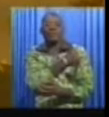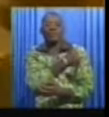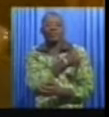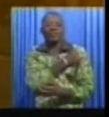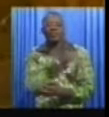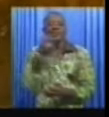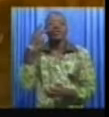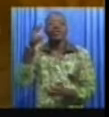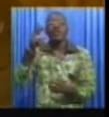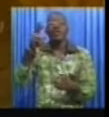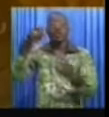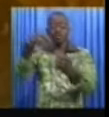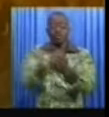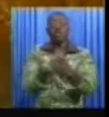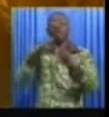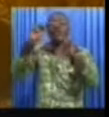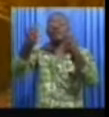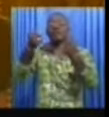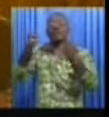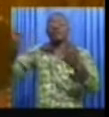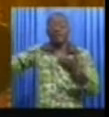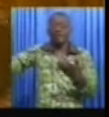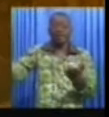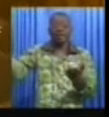Voilà le nouveau texte qui a été signé